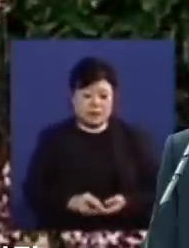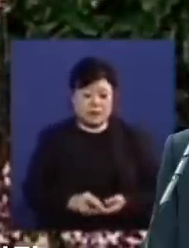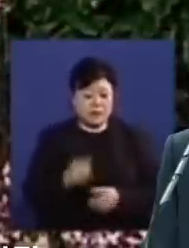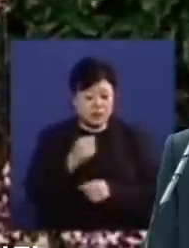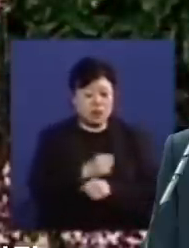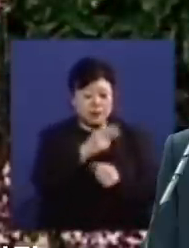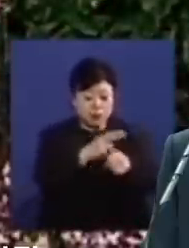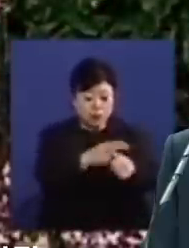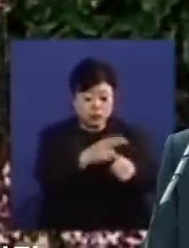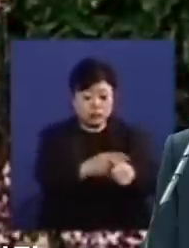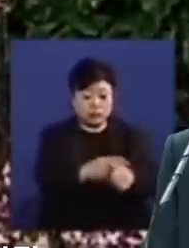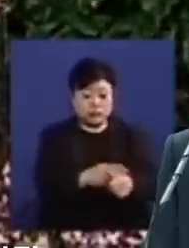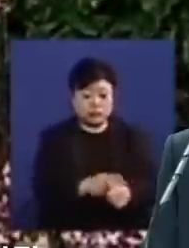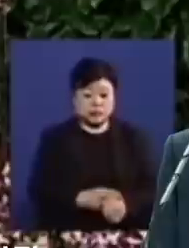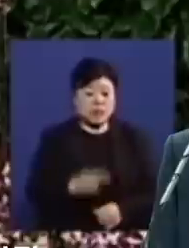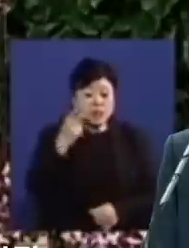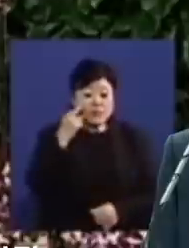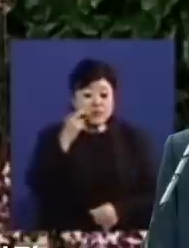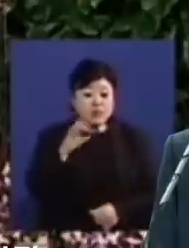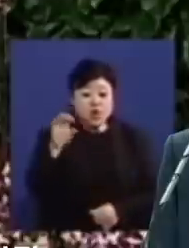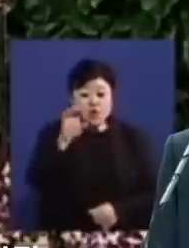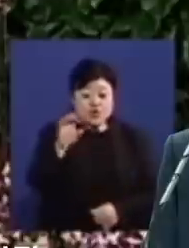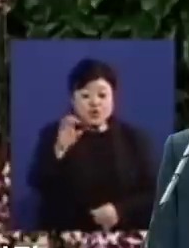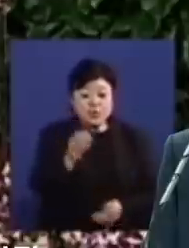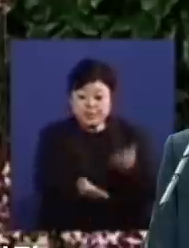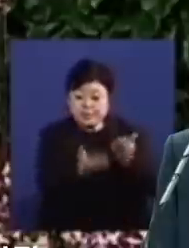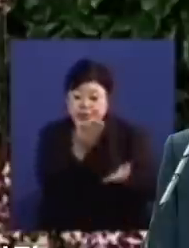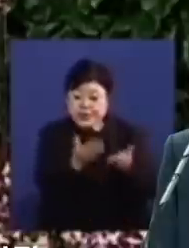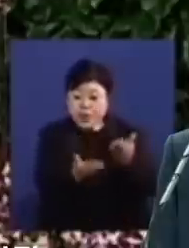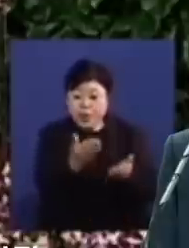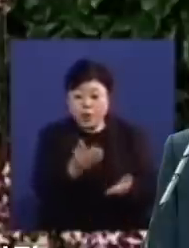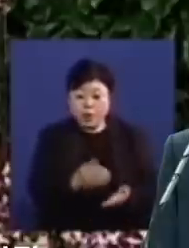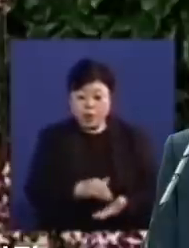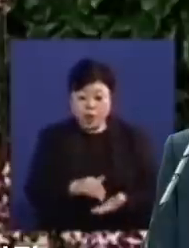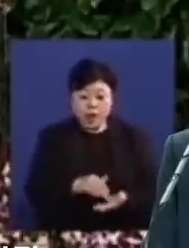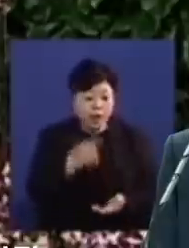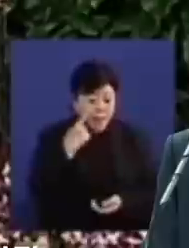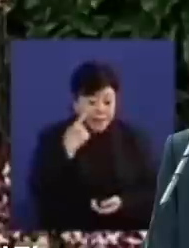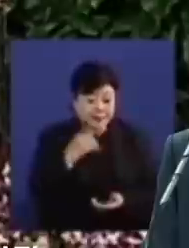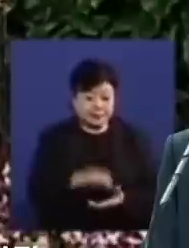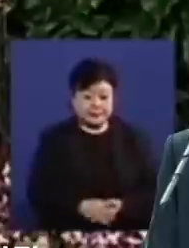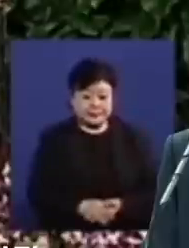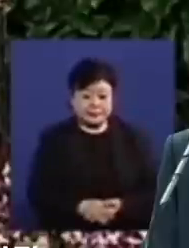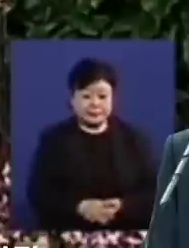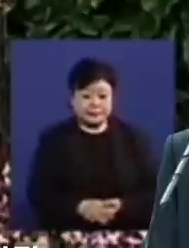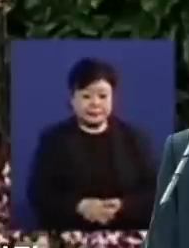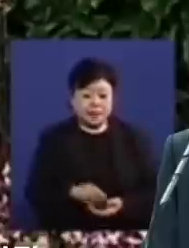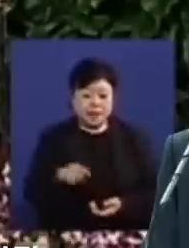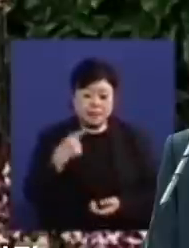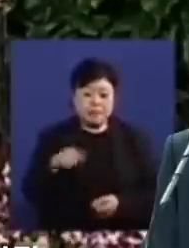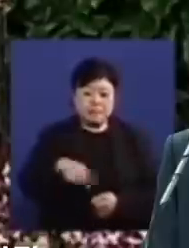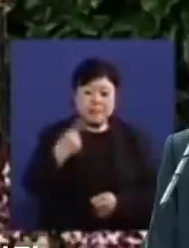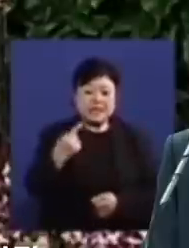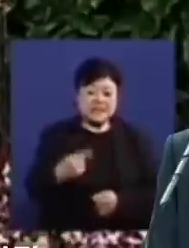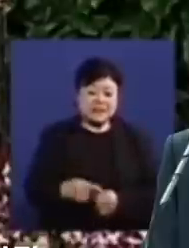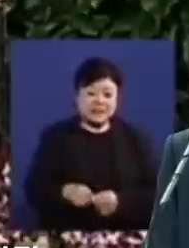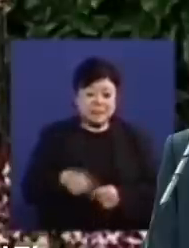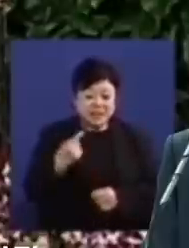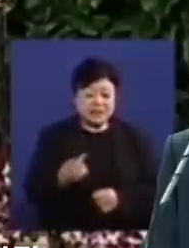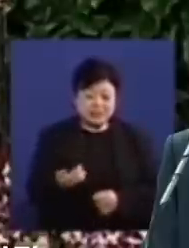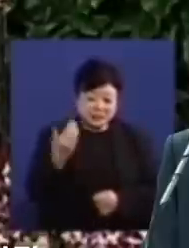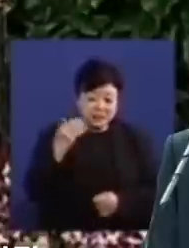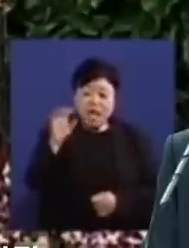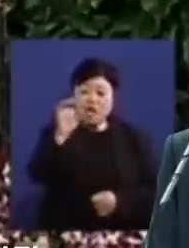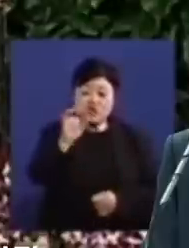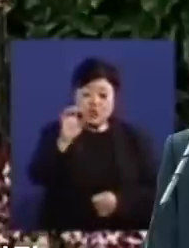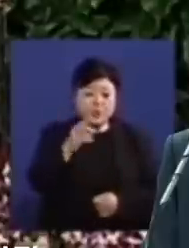교수는 미국과 유럽을 비교하면서 의미 있는 분석의 결과를 내놓았습니다. 불과 100년 전만 해도